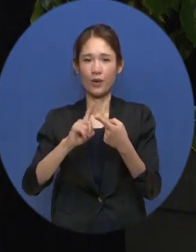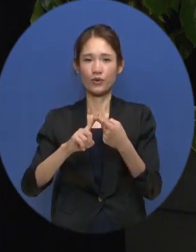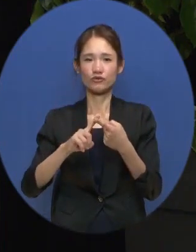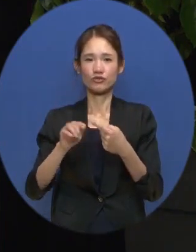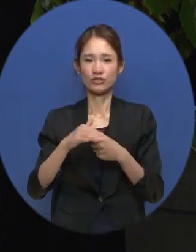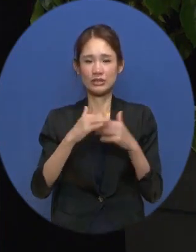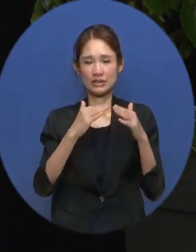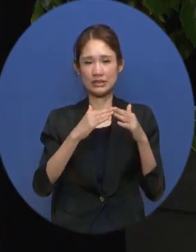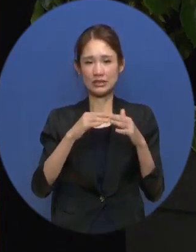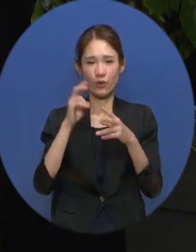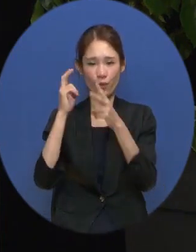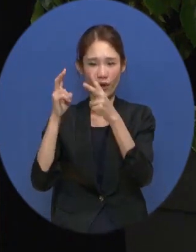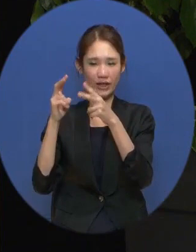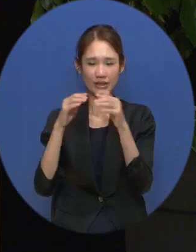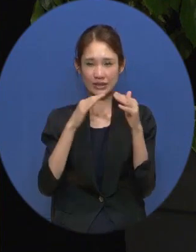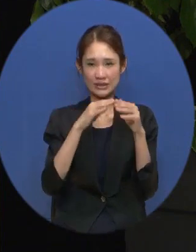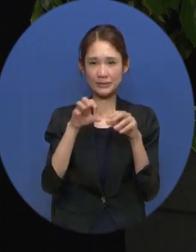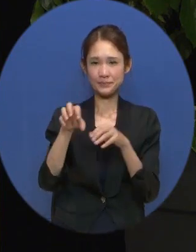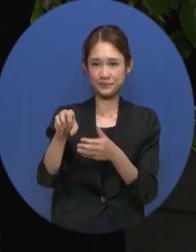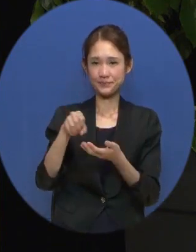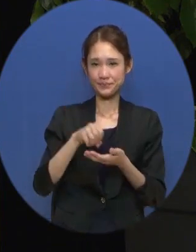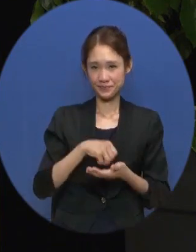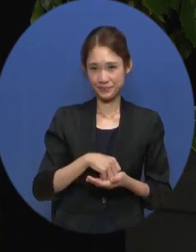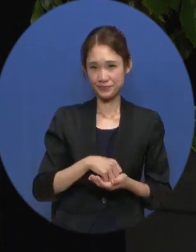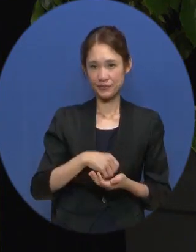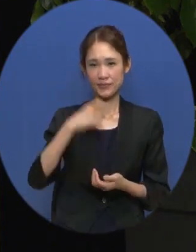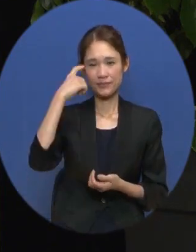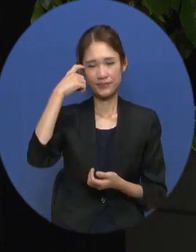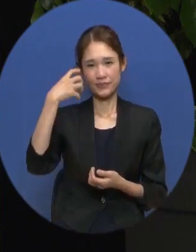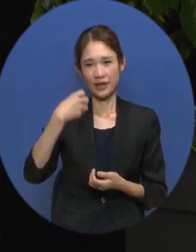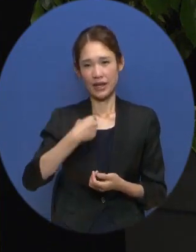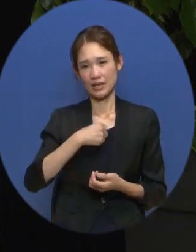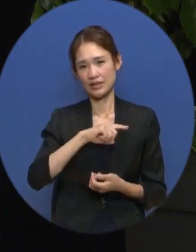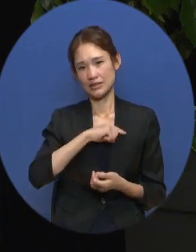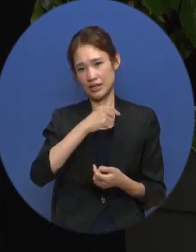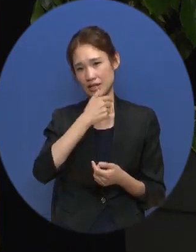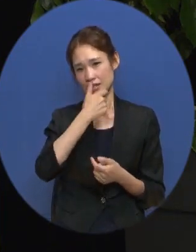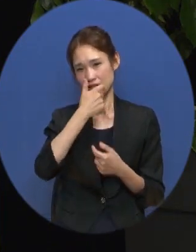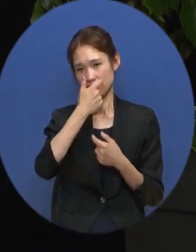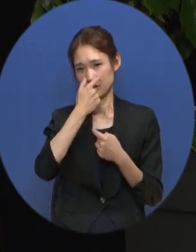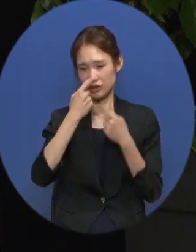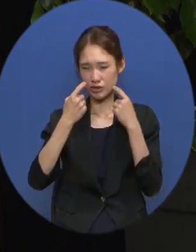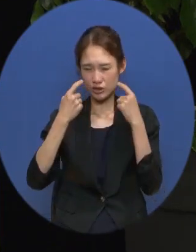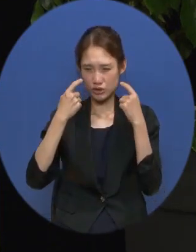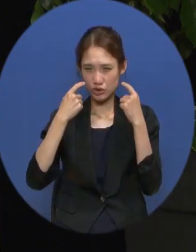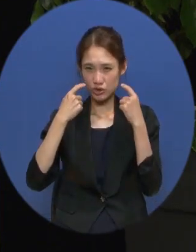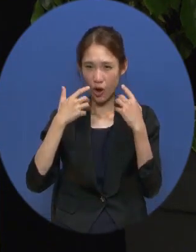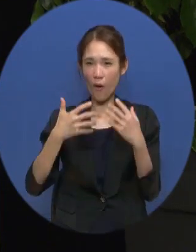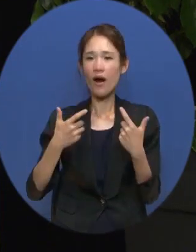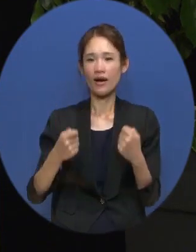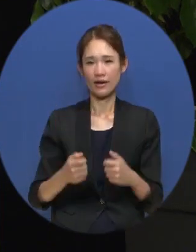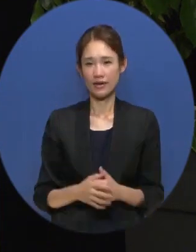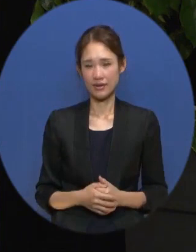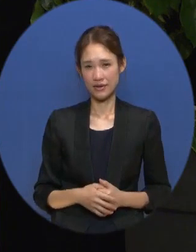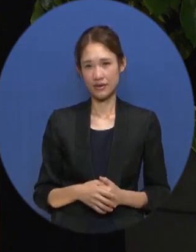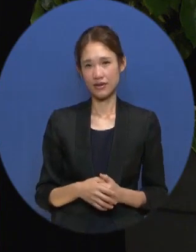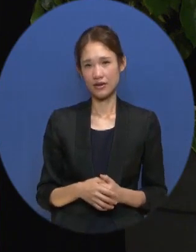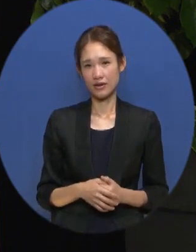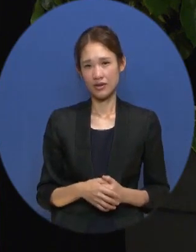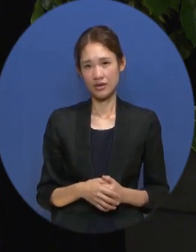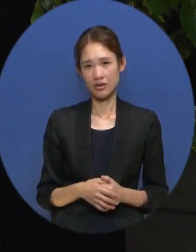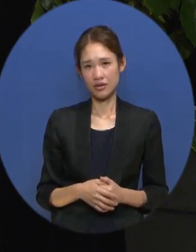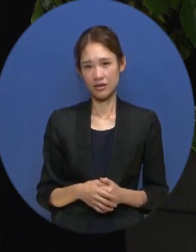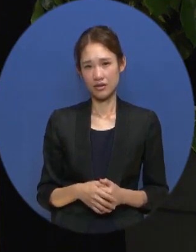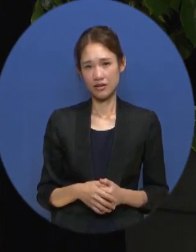그대로 우리 집 앞 우리 집으로 갖고 왔다고 생각하는 게 가장 정확한 네. 걸 것 같거든요.